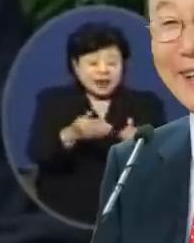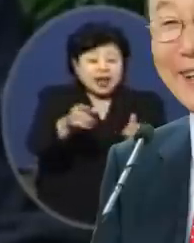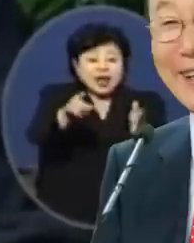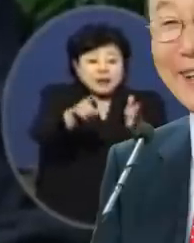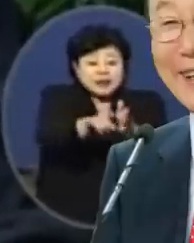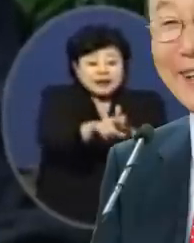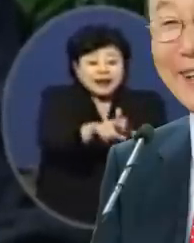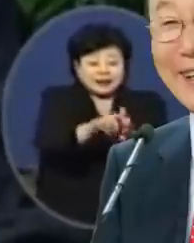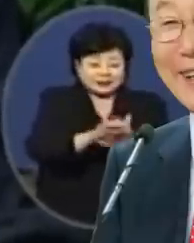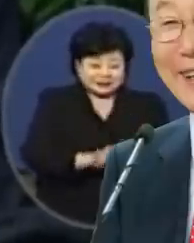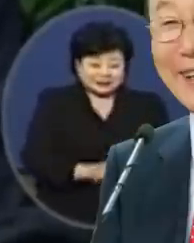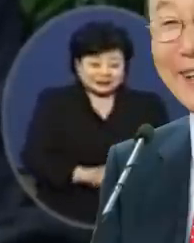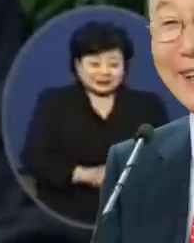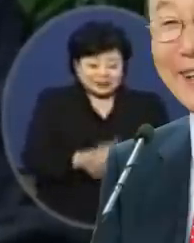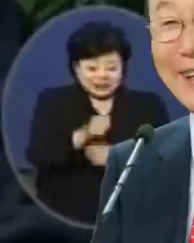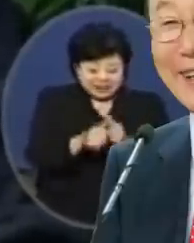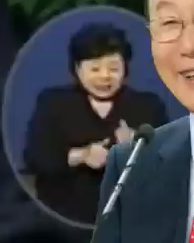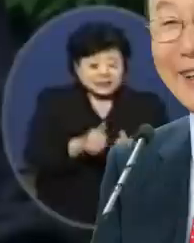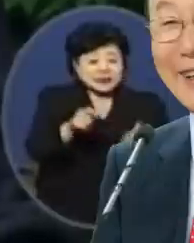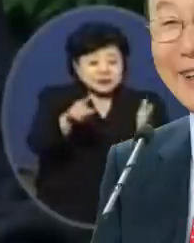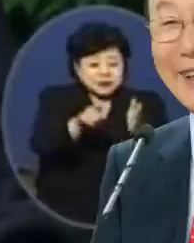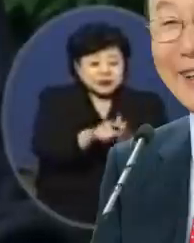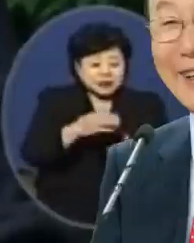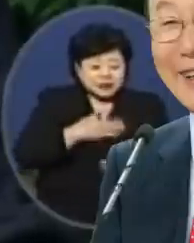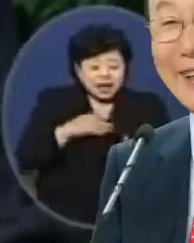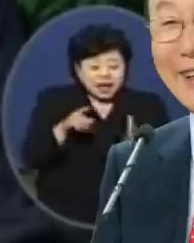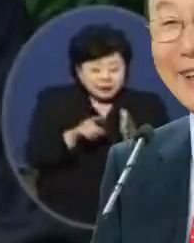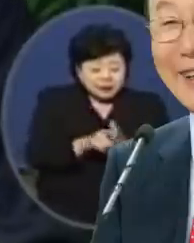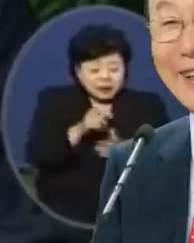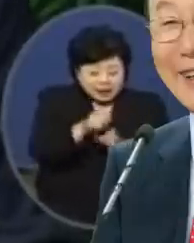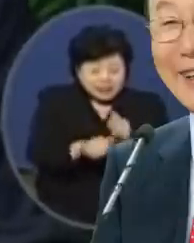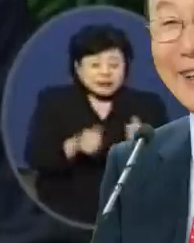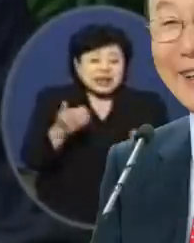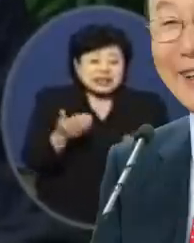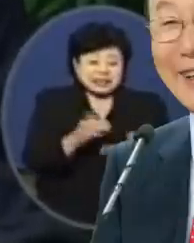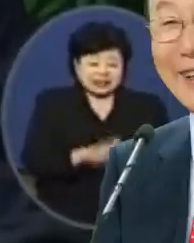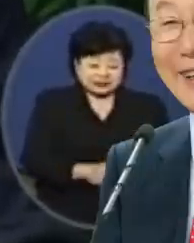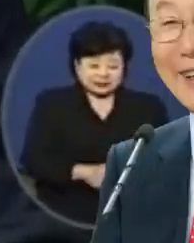믿어라. 하나님 믿는 것이 나를 믿어라. 그것이 하나님의 일이다.